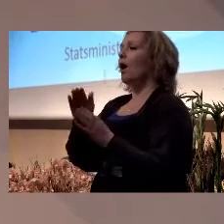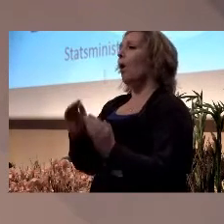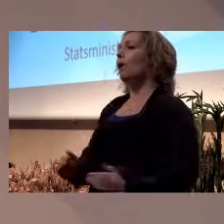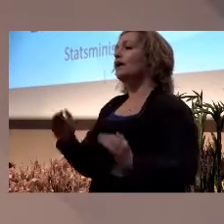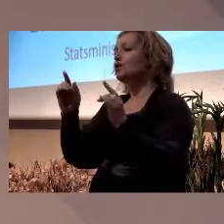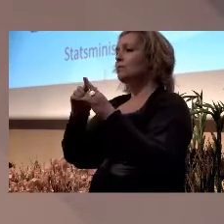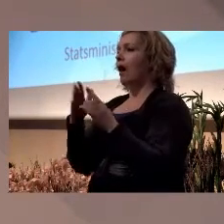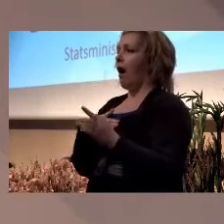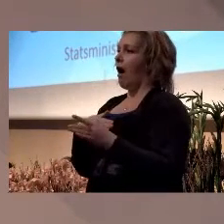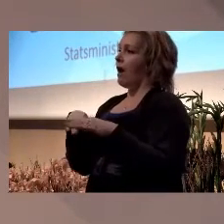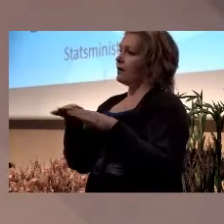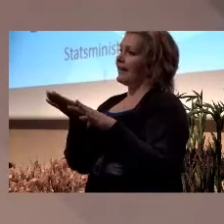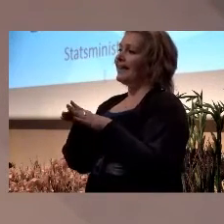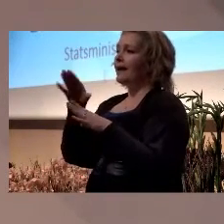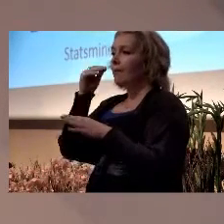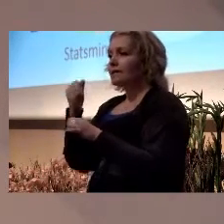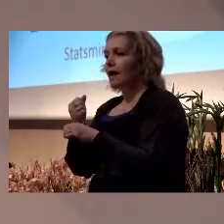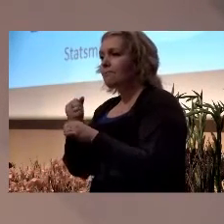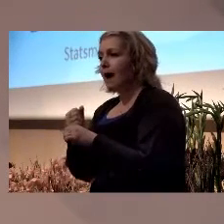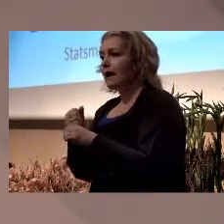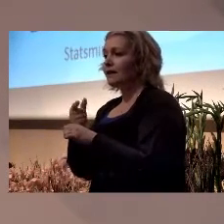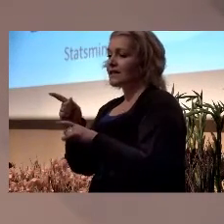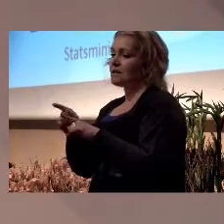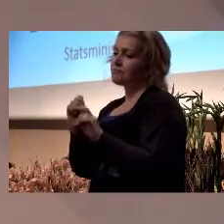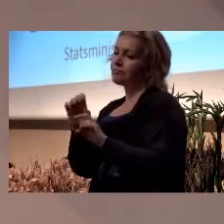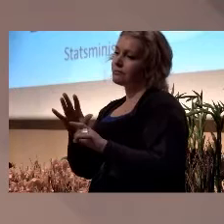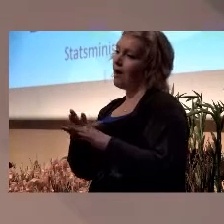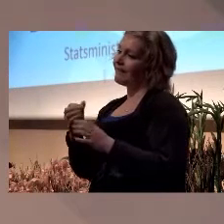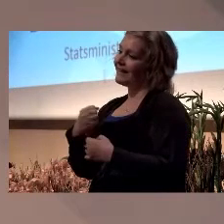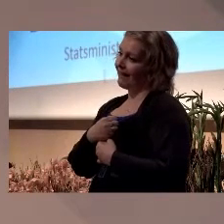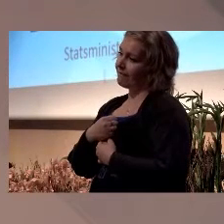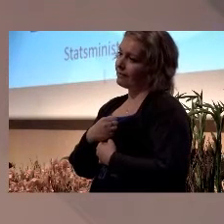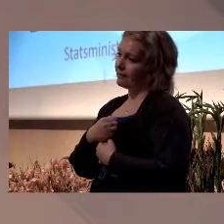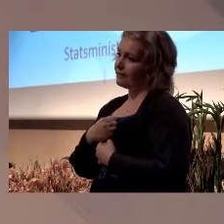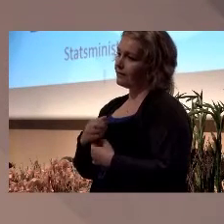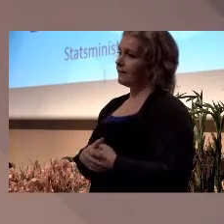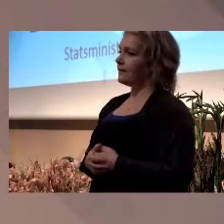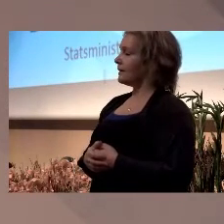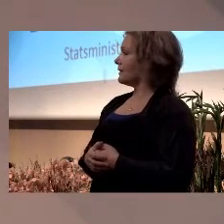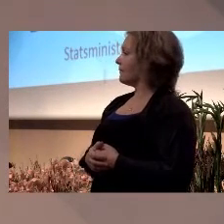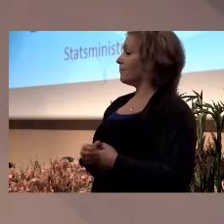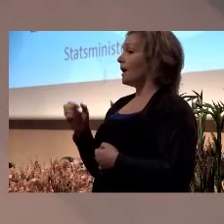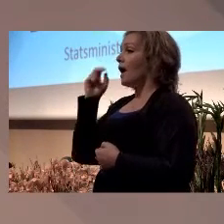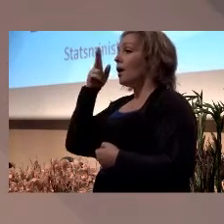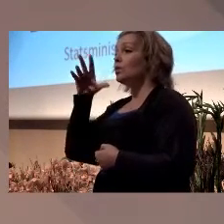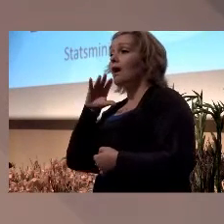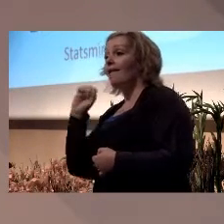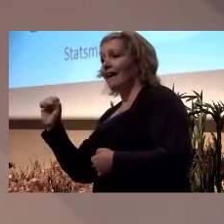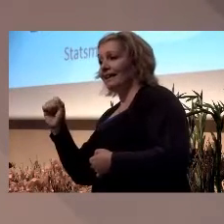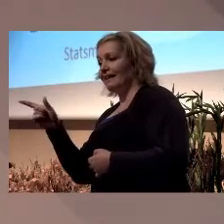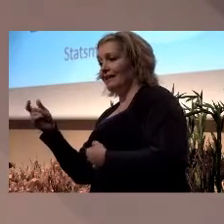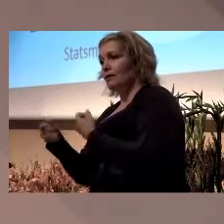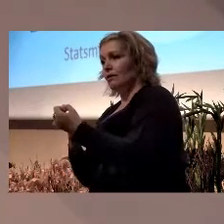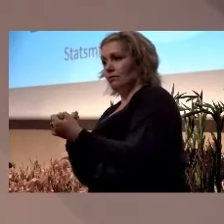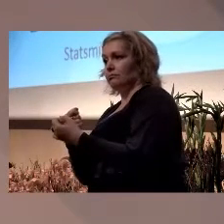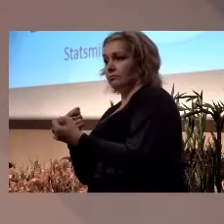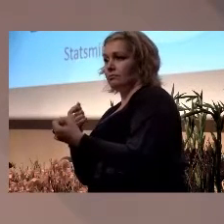likemannsarbeid for personer som er rammet av kreft og deres pårørende. Rusavhengige gjøres et